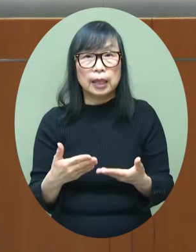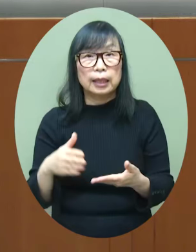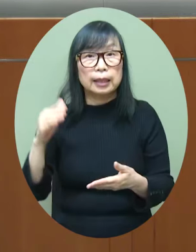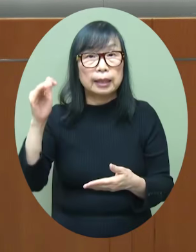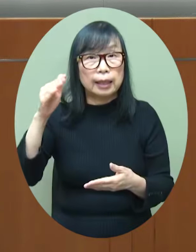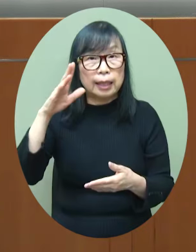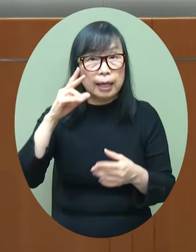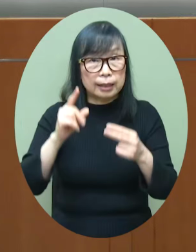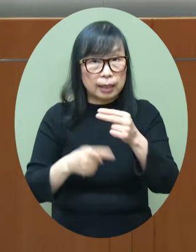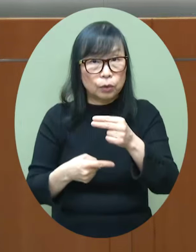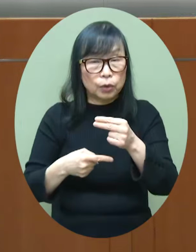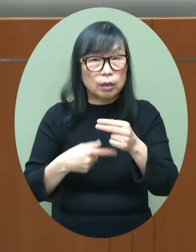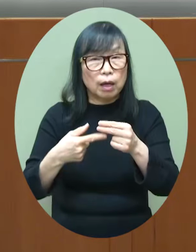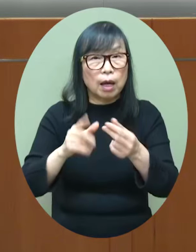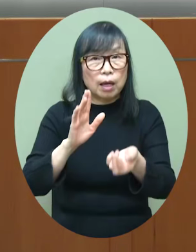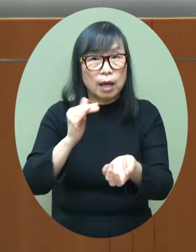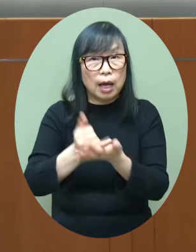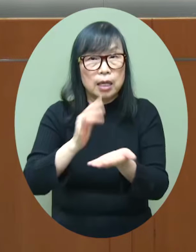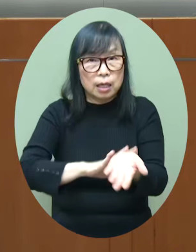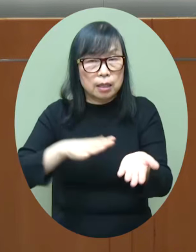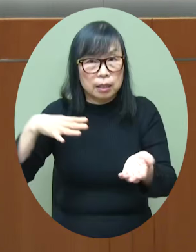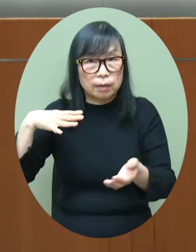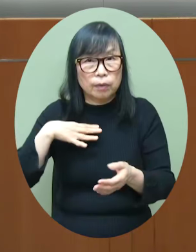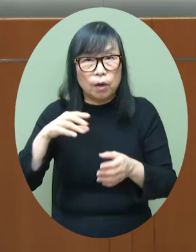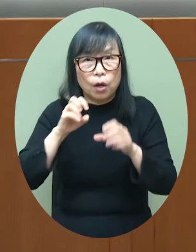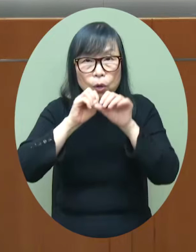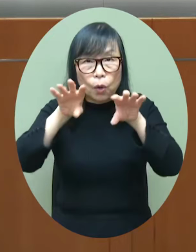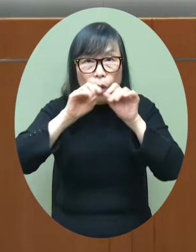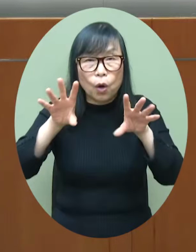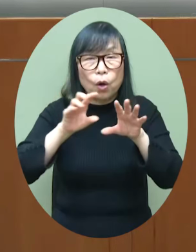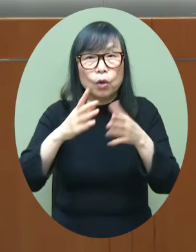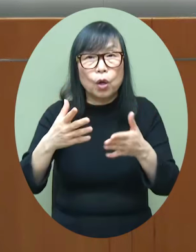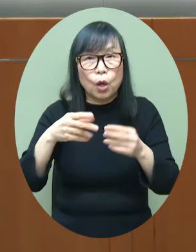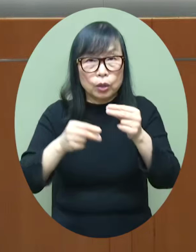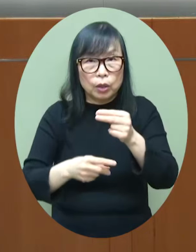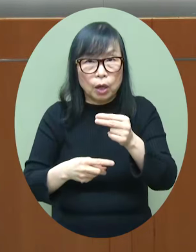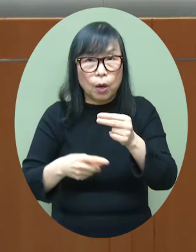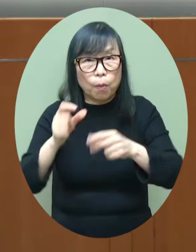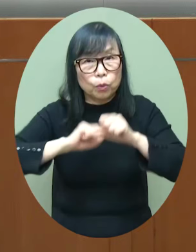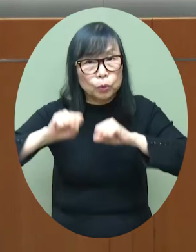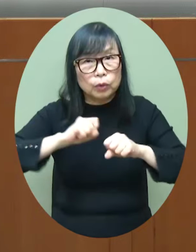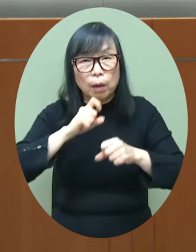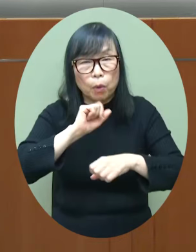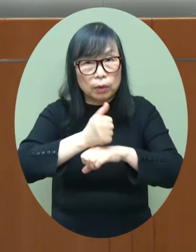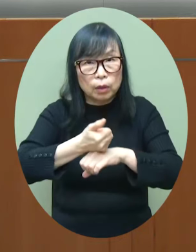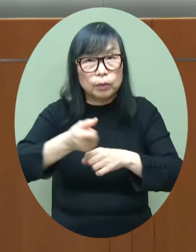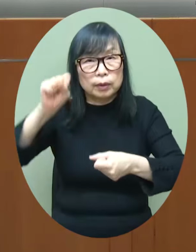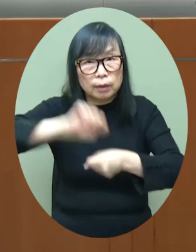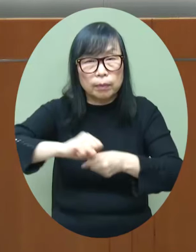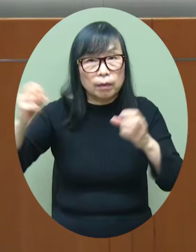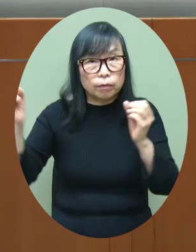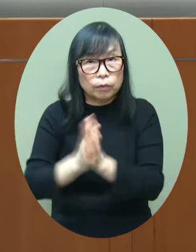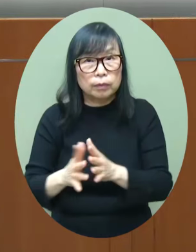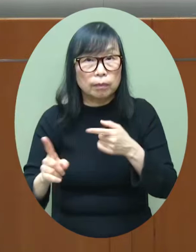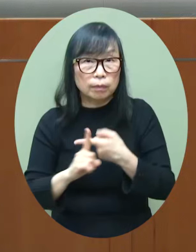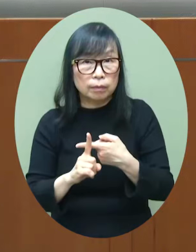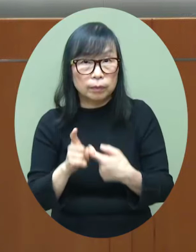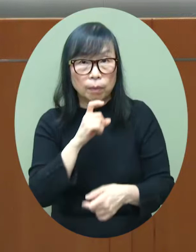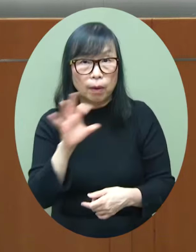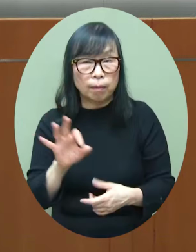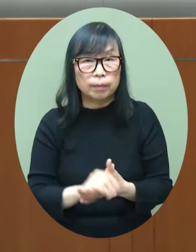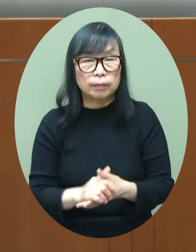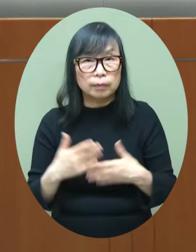緊回歸去，即係喺疫情仍有疫情之下咧，佢公開宣布即係一啲回歸活動啦，其實有冇機會係增加咗呢啲感染風險咧？咁同